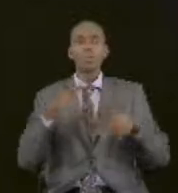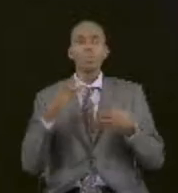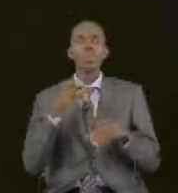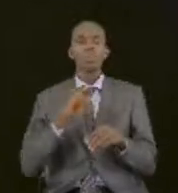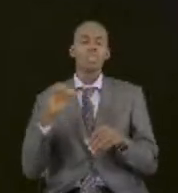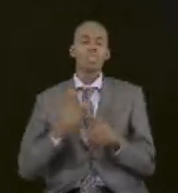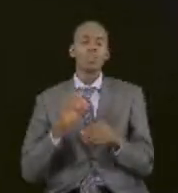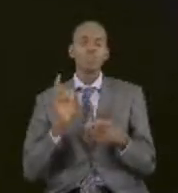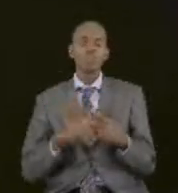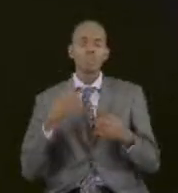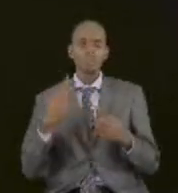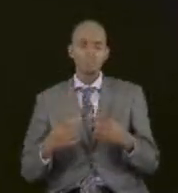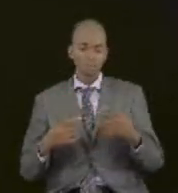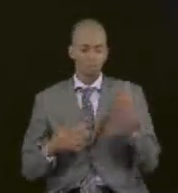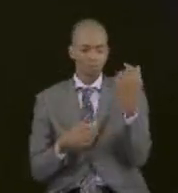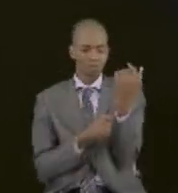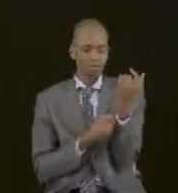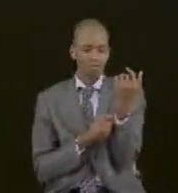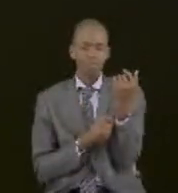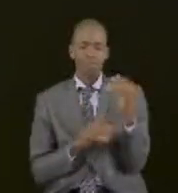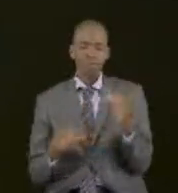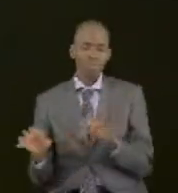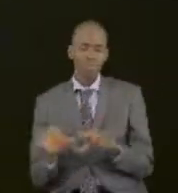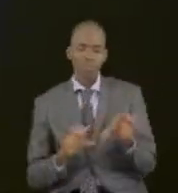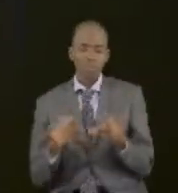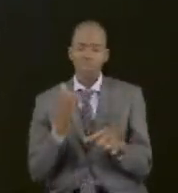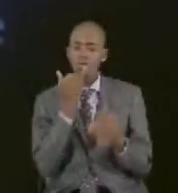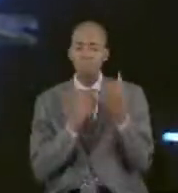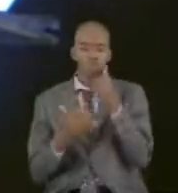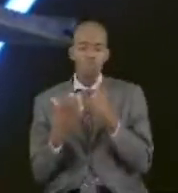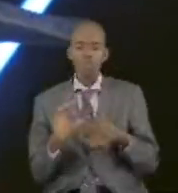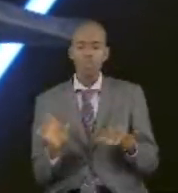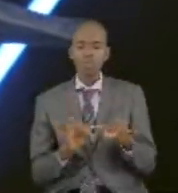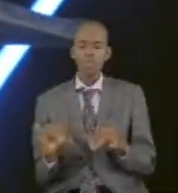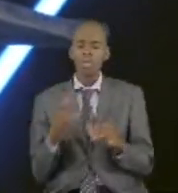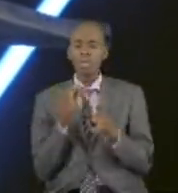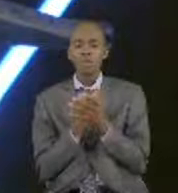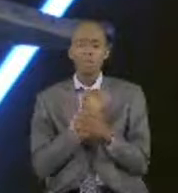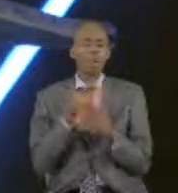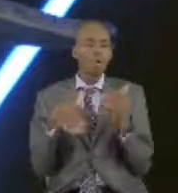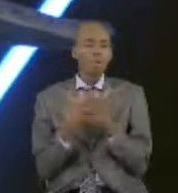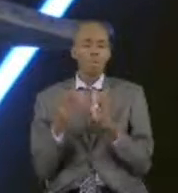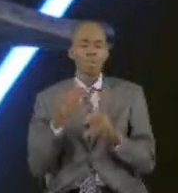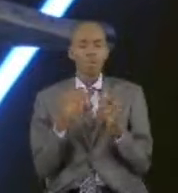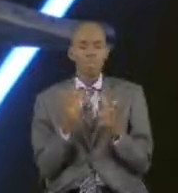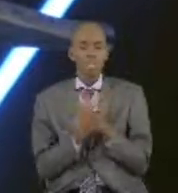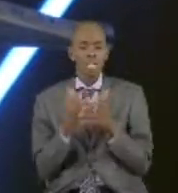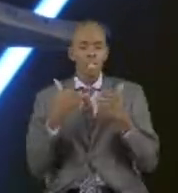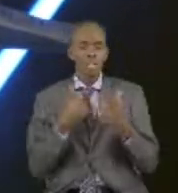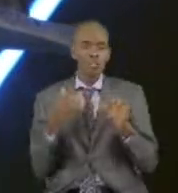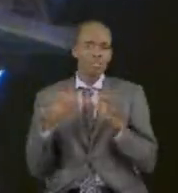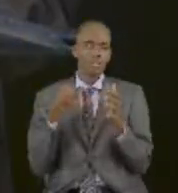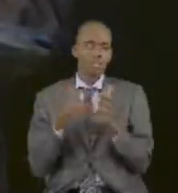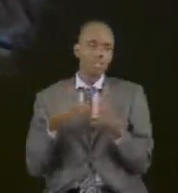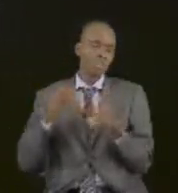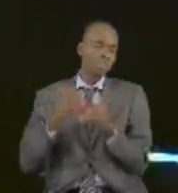se lance dans des actions charnelles, sensuelles, et dit les infâmes, ni les